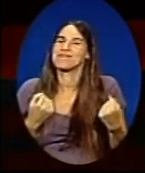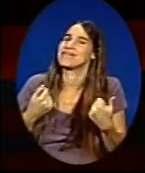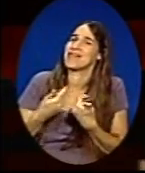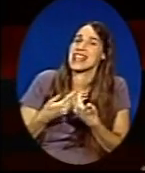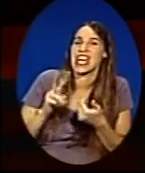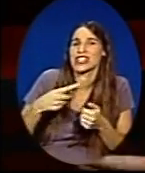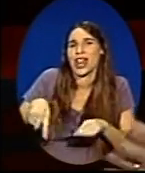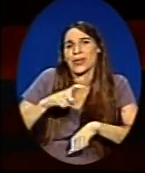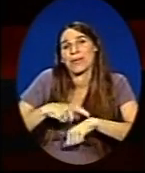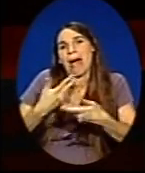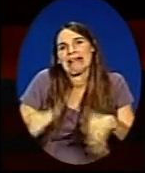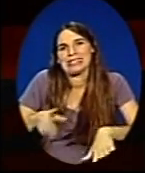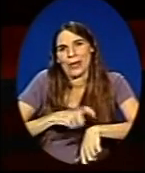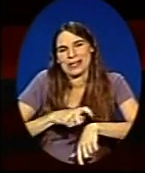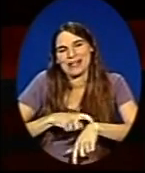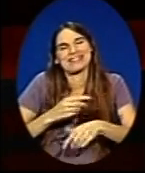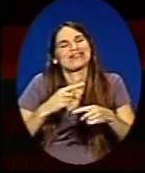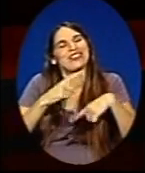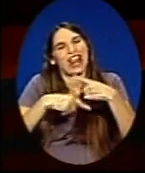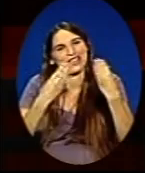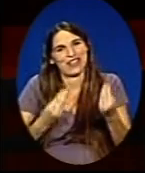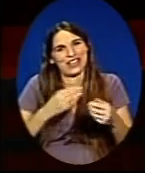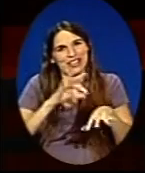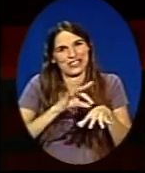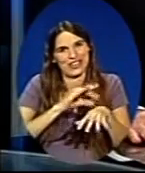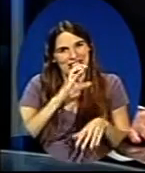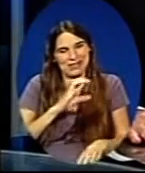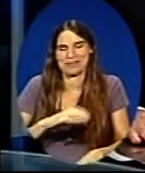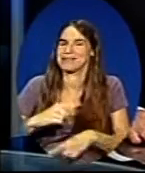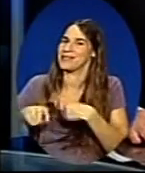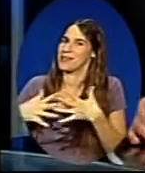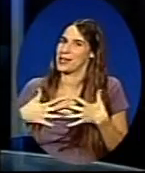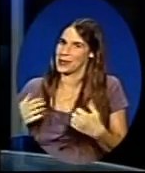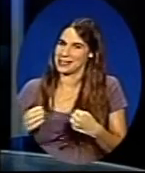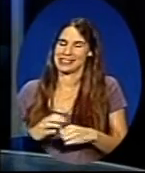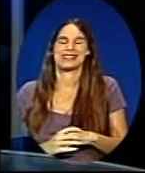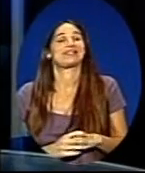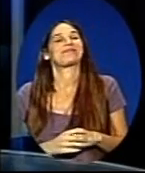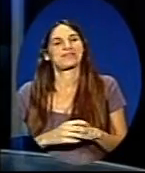אנחנו צריכים לומר שנה טובה. שנת בריאות. דוקטור כספי. תודה רבה. שנת בריאות. אפילו דוקטור כספי, מתכת.